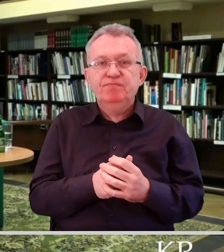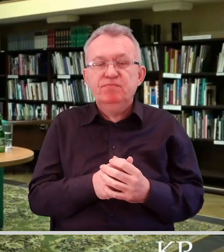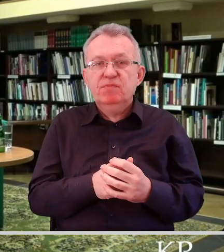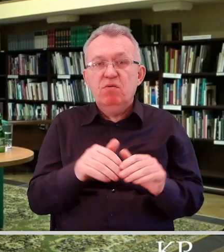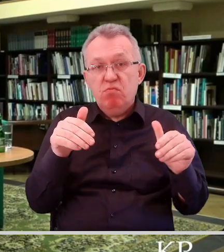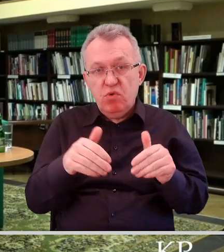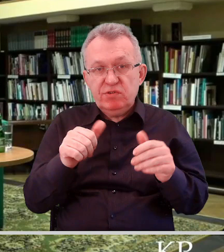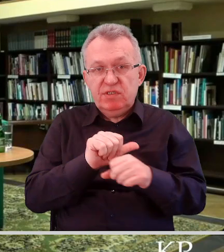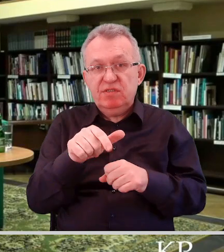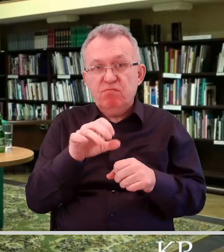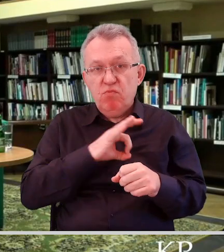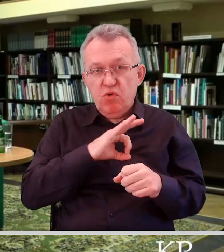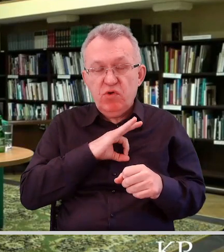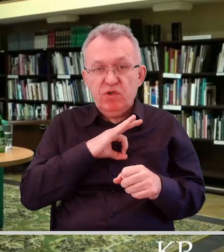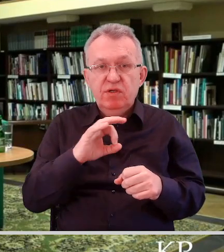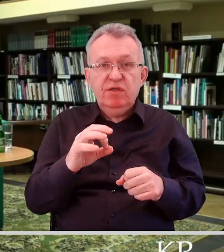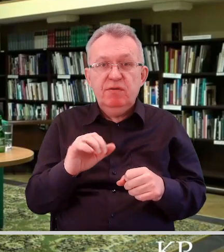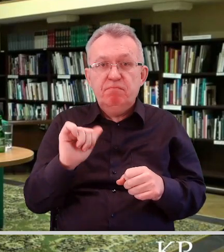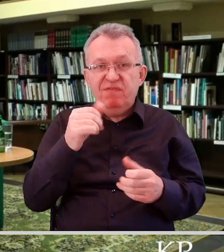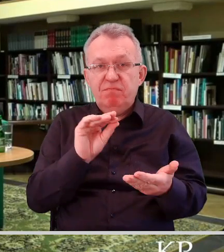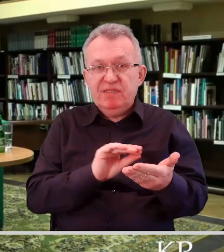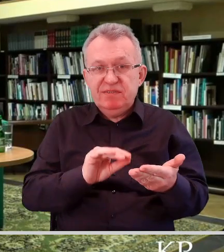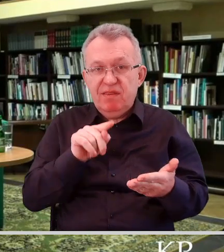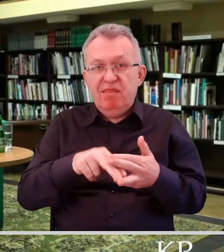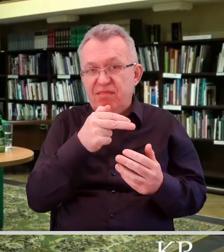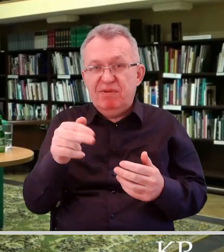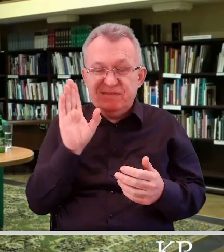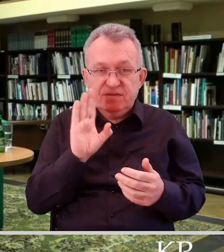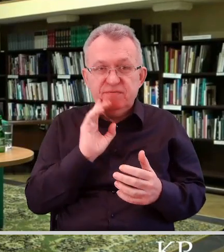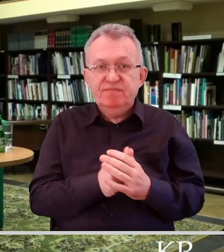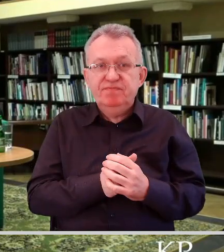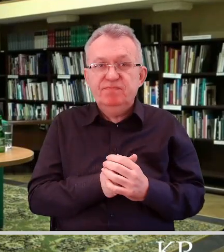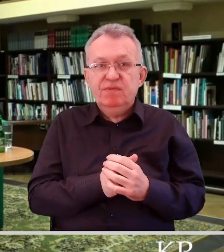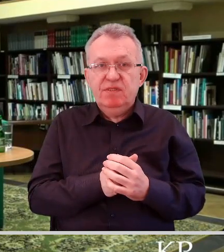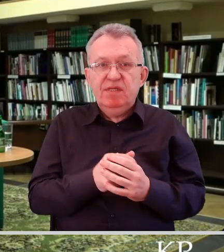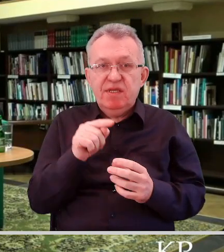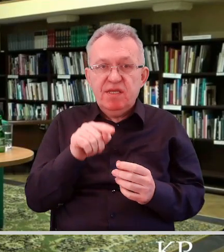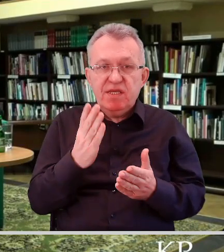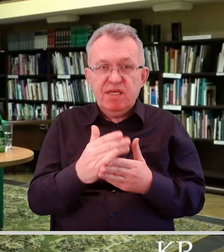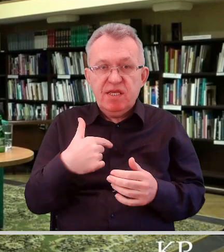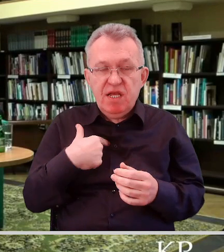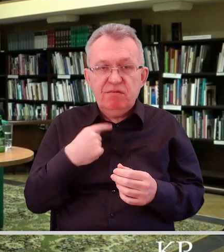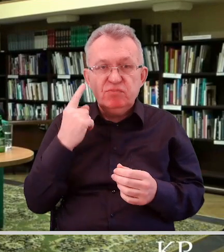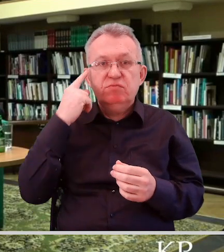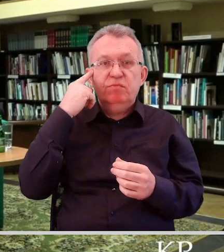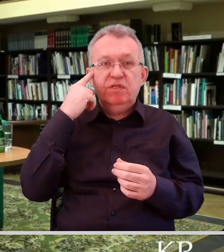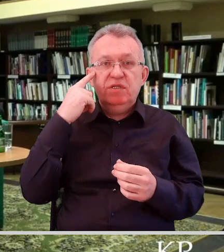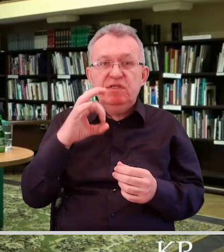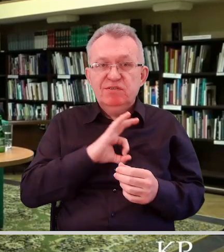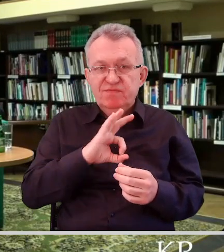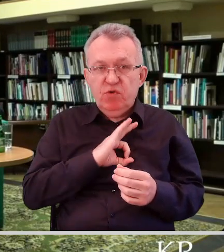być może to samo się dzieje z moim, wiesz, pisaniem na ten temat. Ja sobie przypominam takie